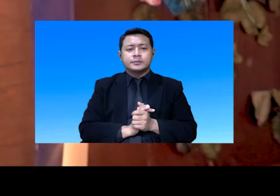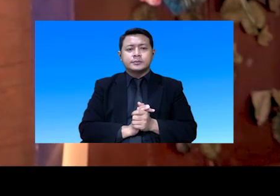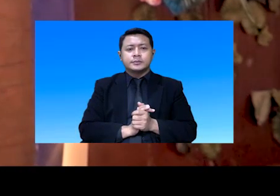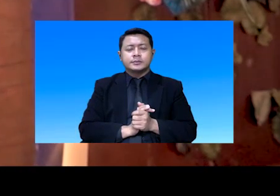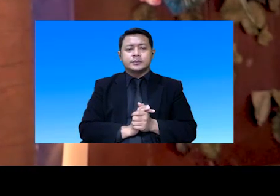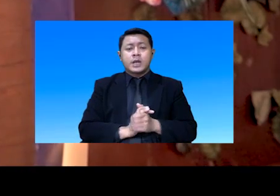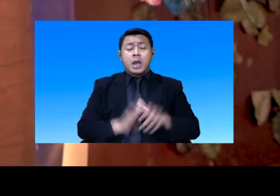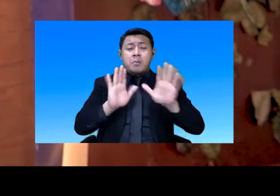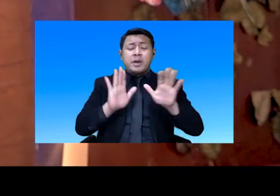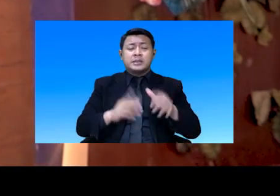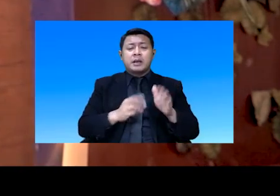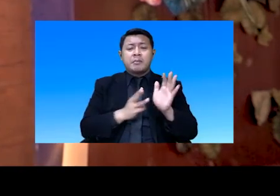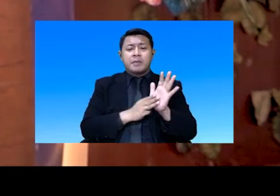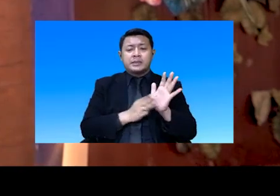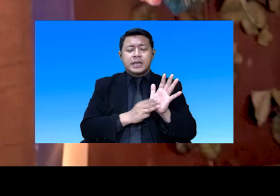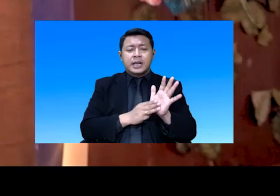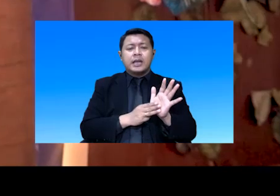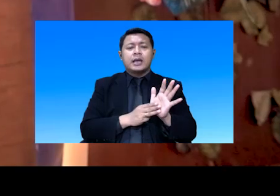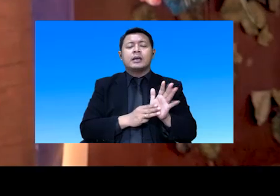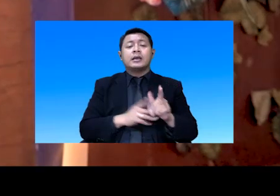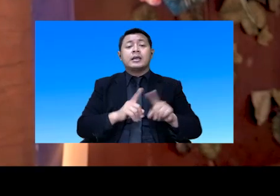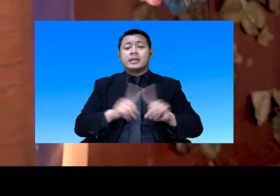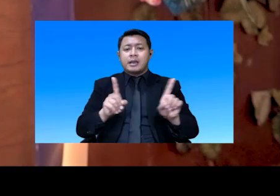banyak perkara, tapi